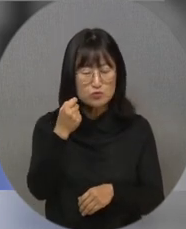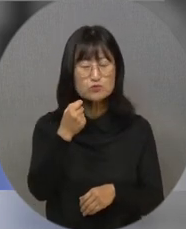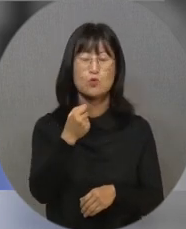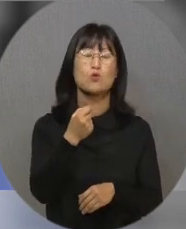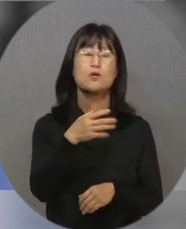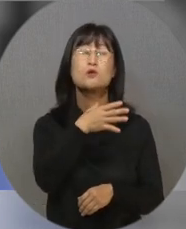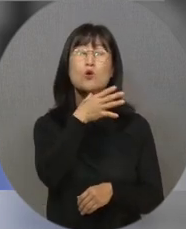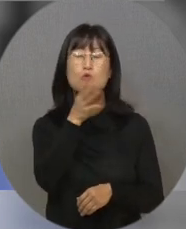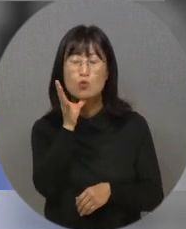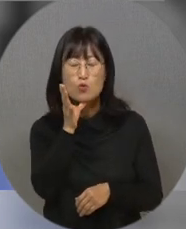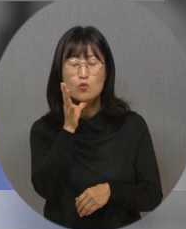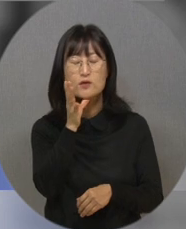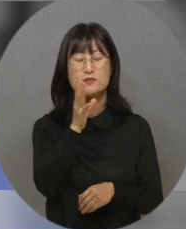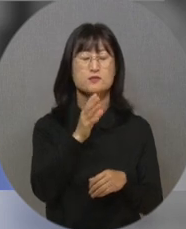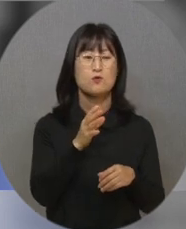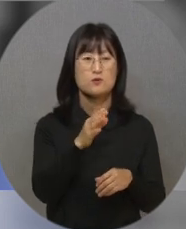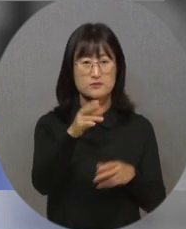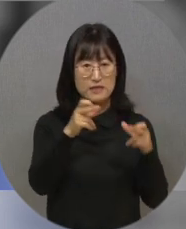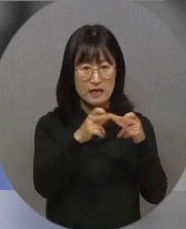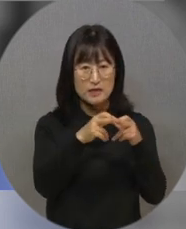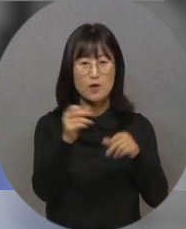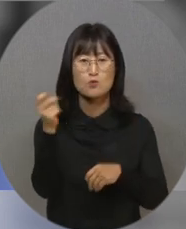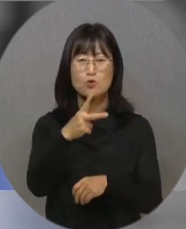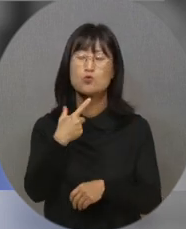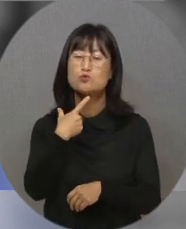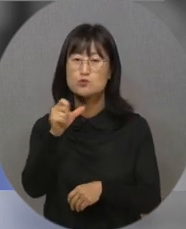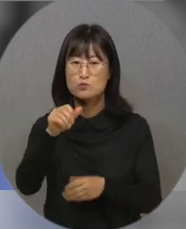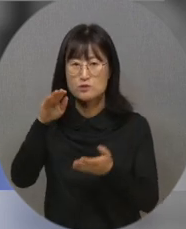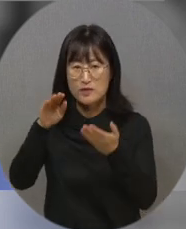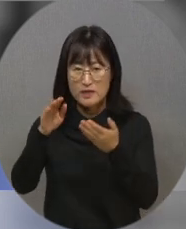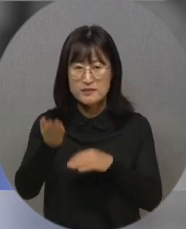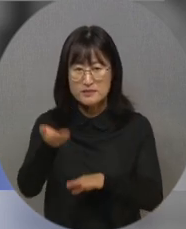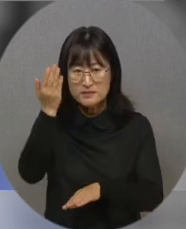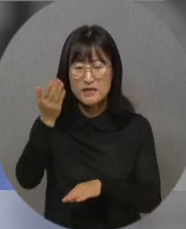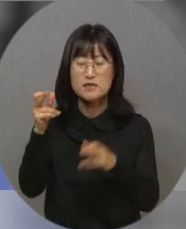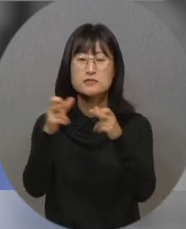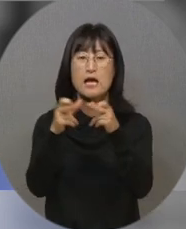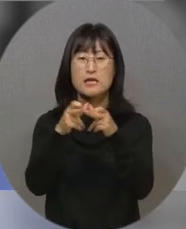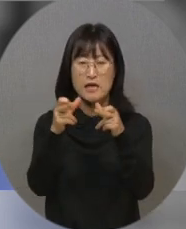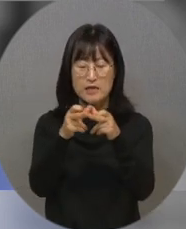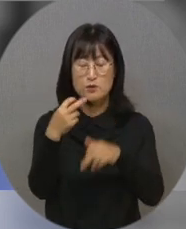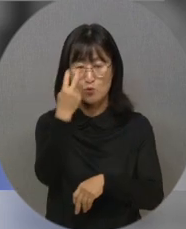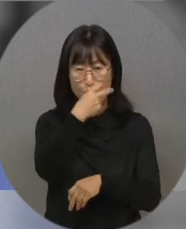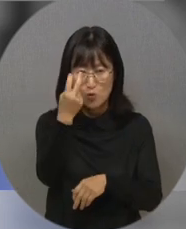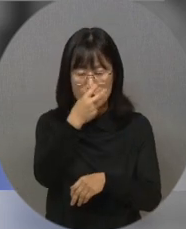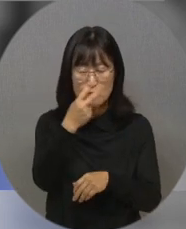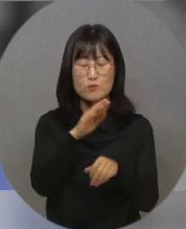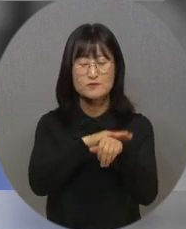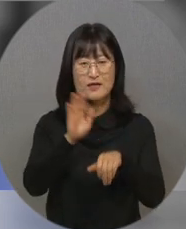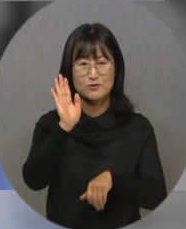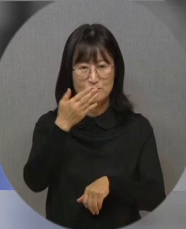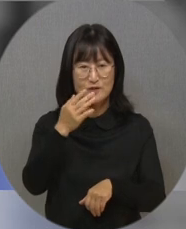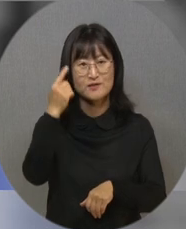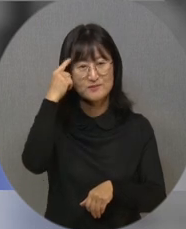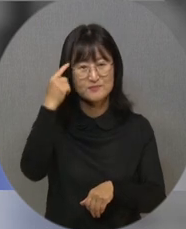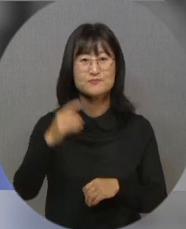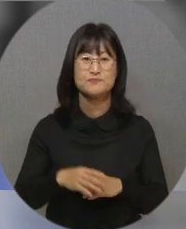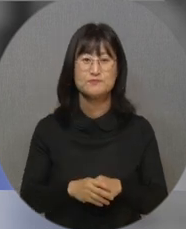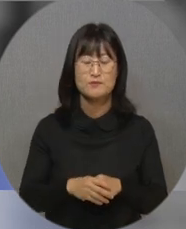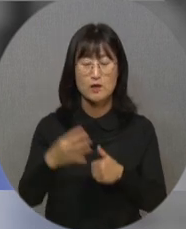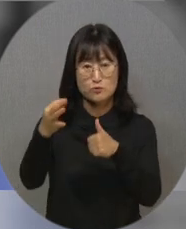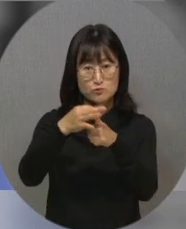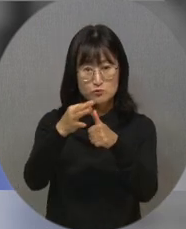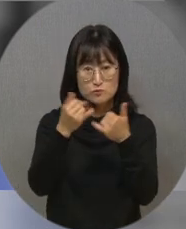장애인과 만 65세 이상 장애인에 대한 돌봉 공백이 완화될 것이라고 밝혔습니다 수급자에